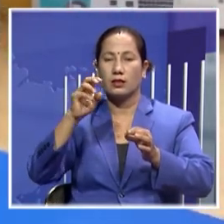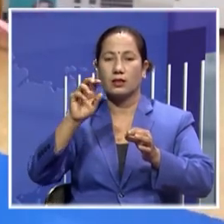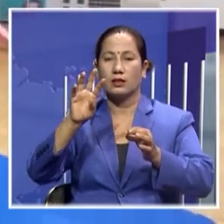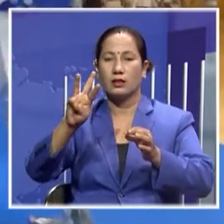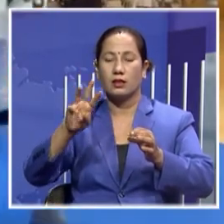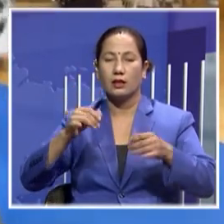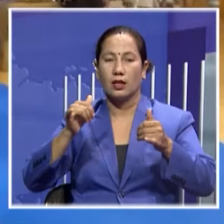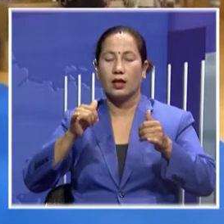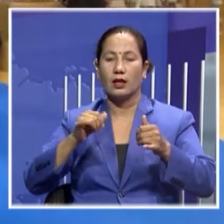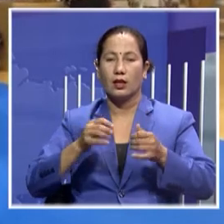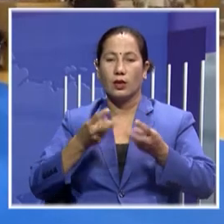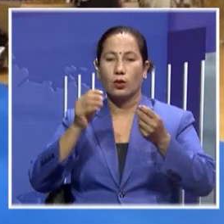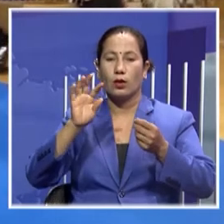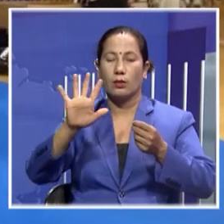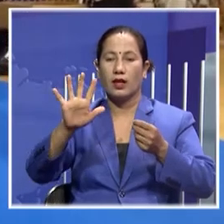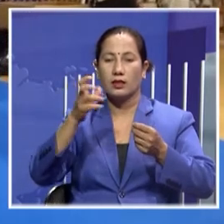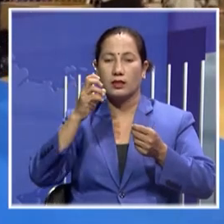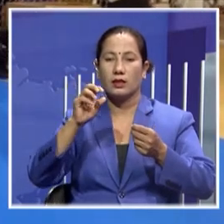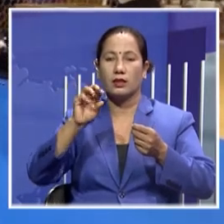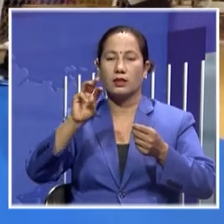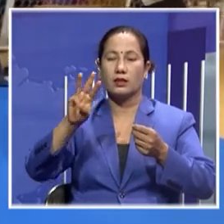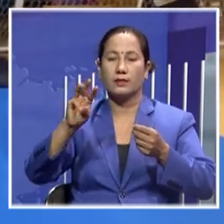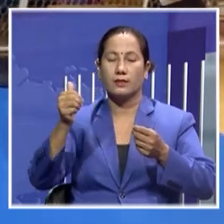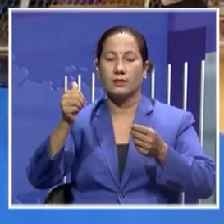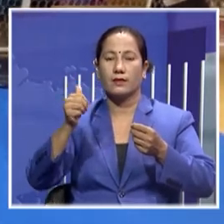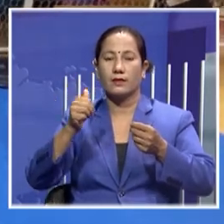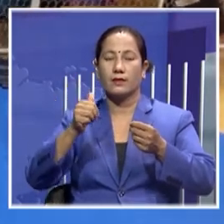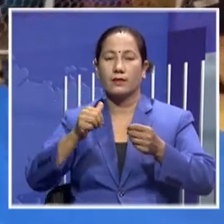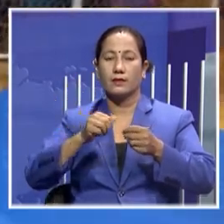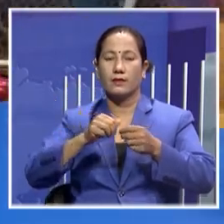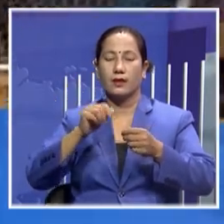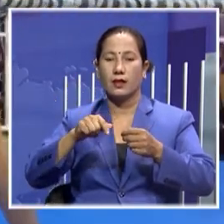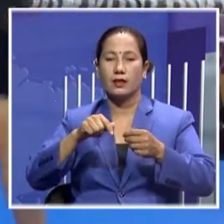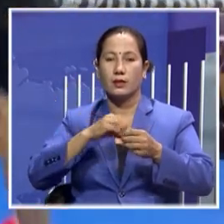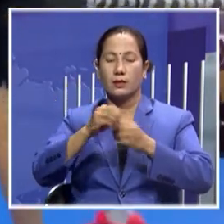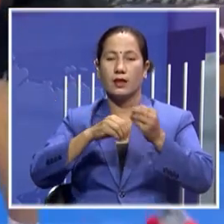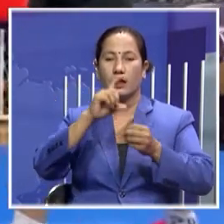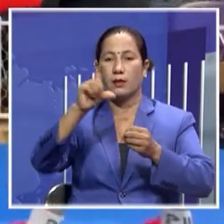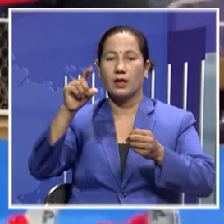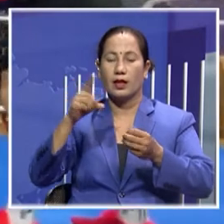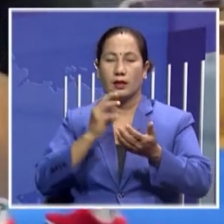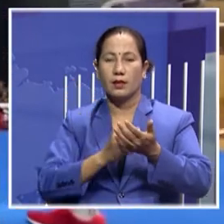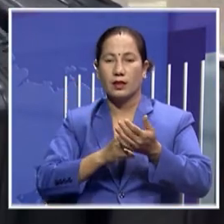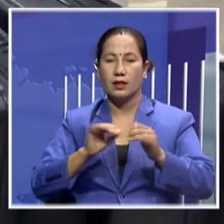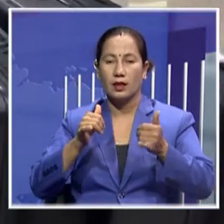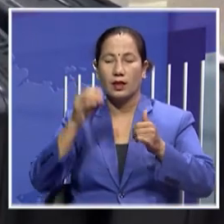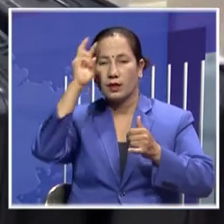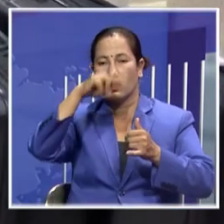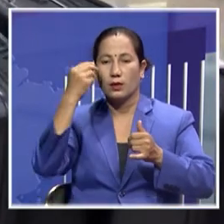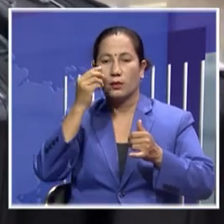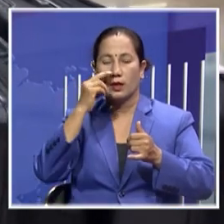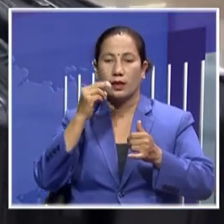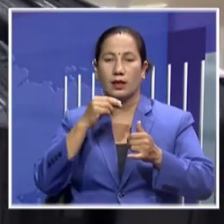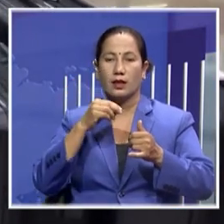कुल 537 स्वर्णका लागि प्रतिस्पर्धा गर्नेछन्। यसपालि नेपालको एकमात्र खेलाडीका रूपमा पलेसा